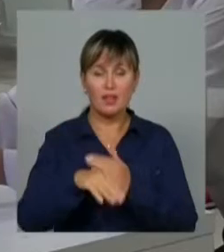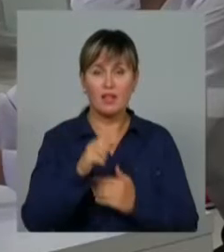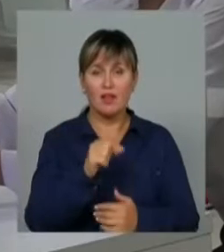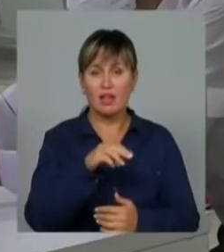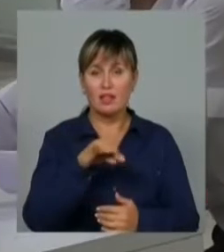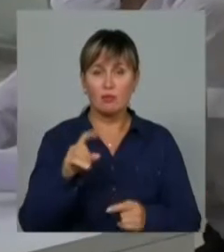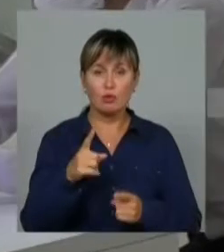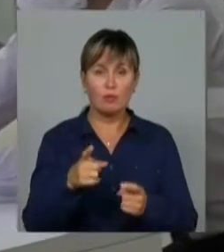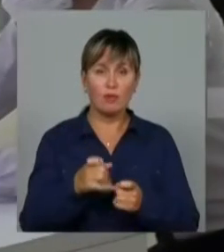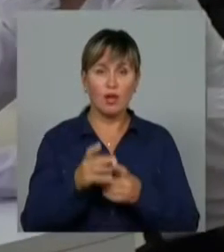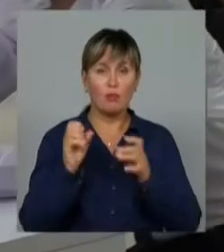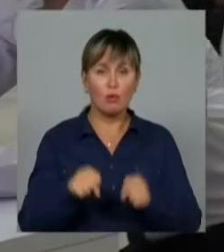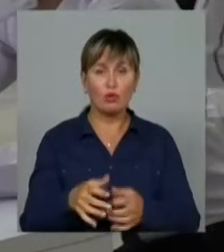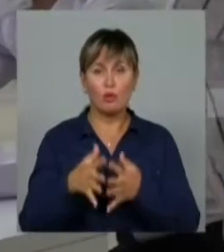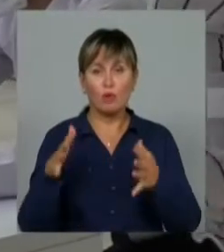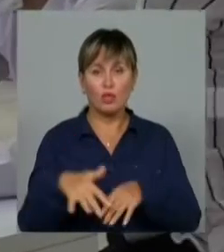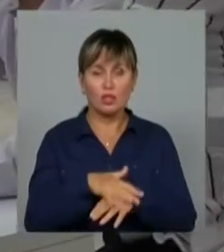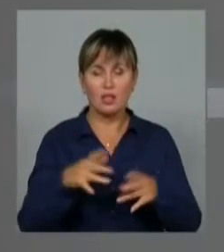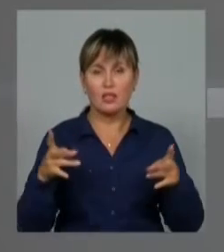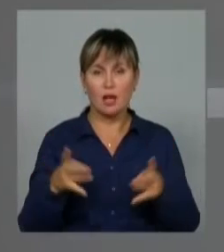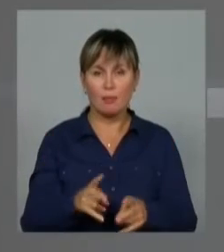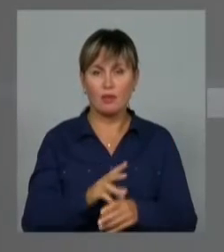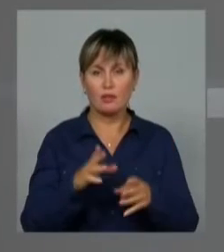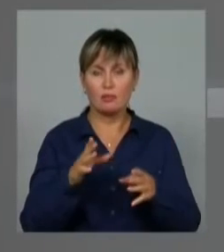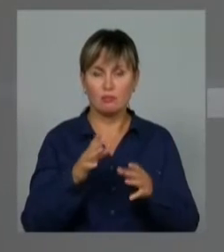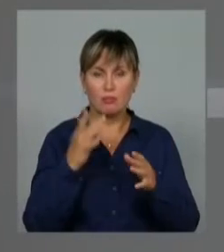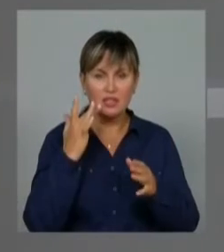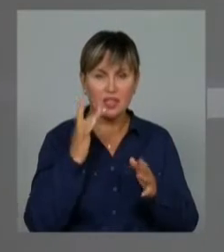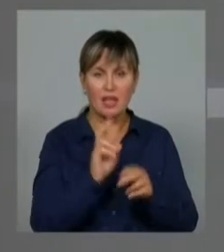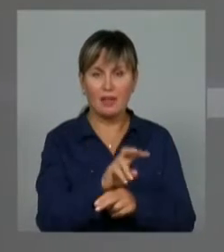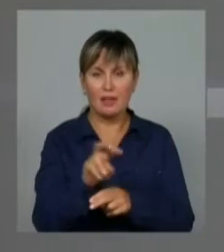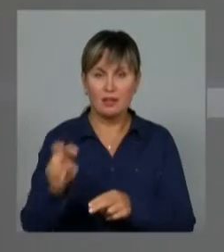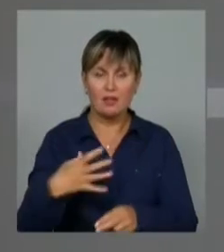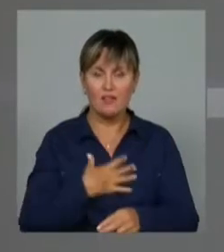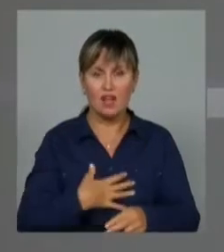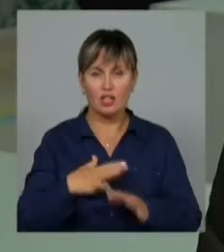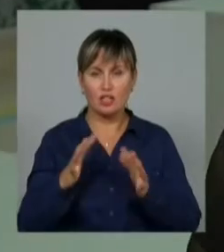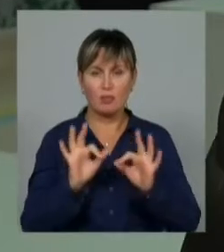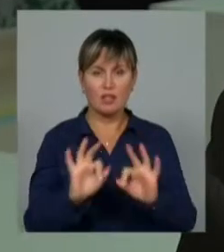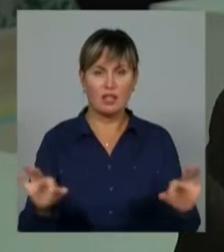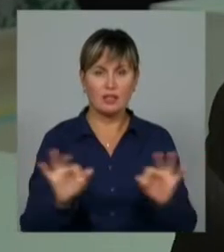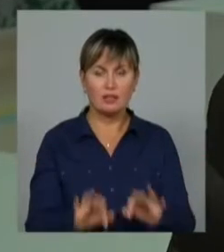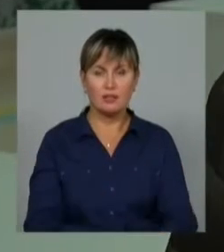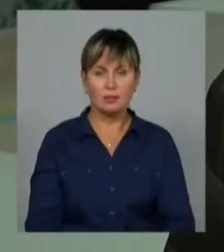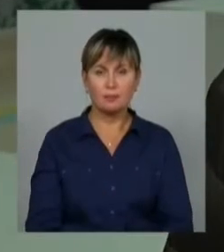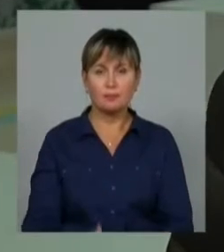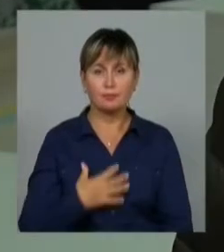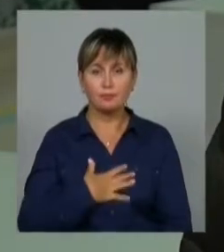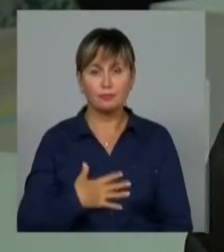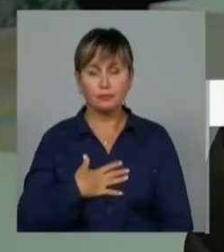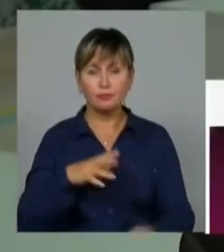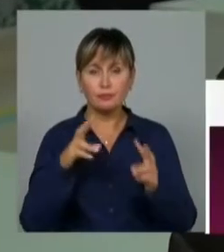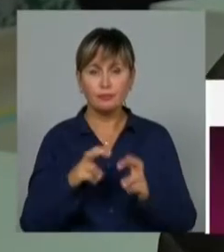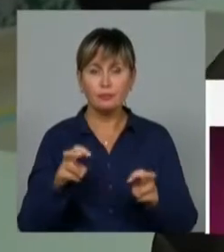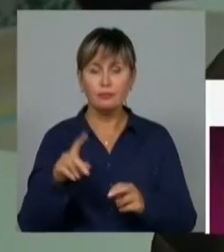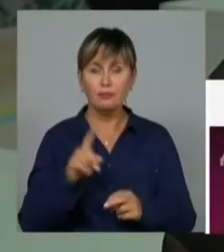Абдикуловой, чтобы вовлечь как можно больше населения, необходимо повсеместно объяснять значимость этого события. Важность переписи